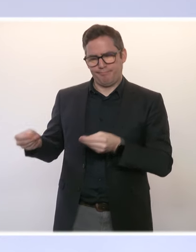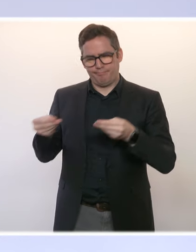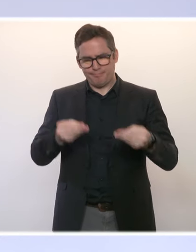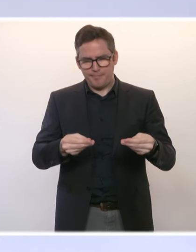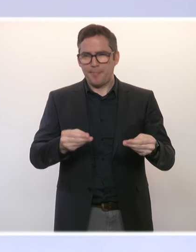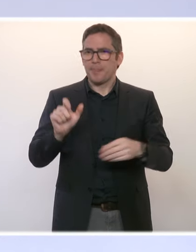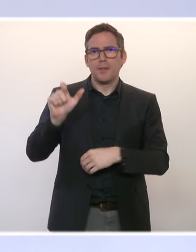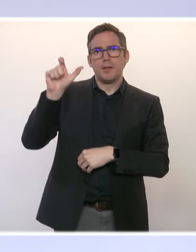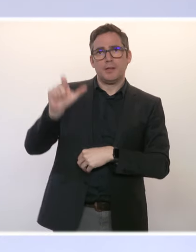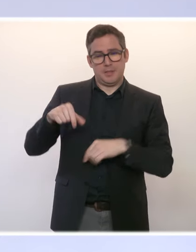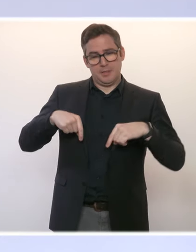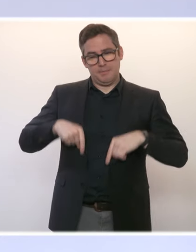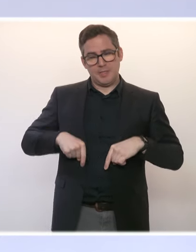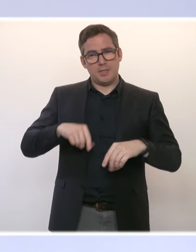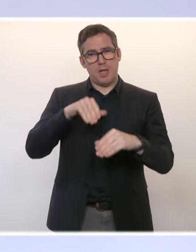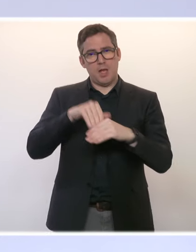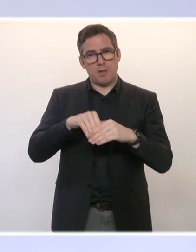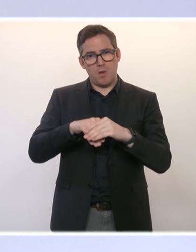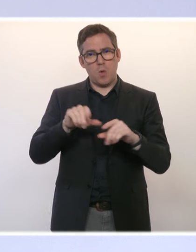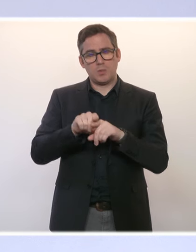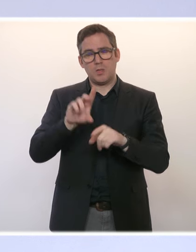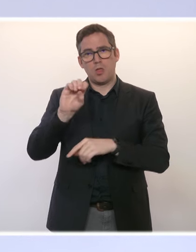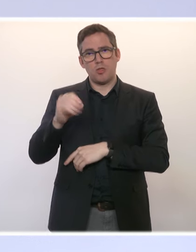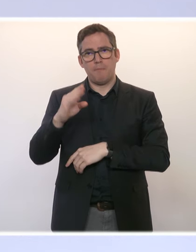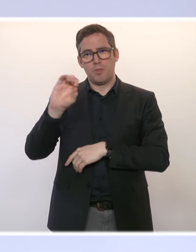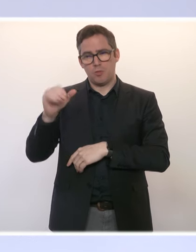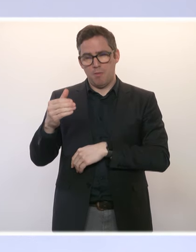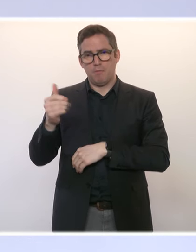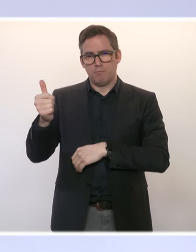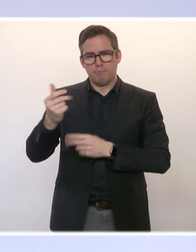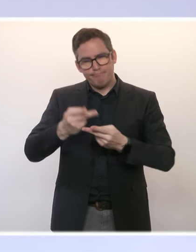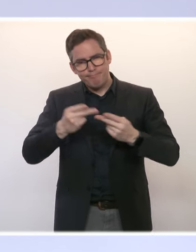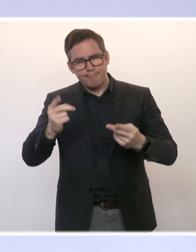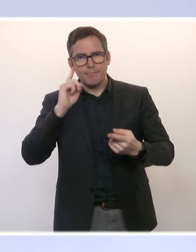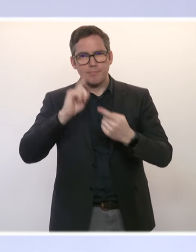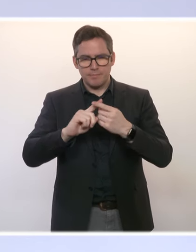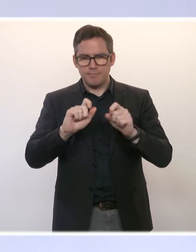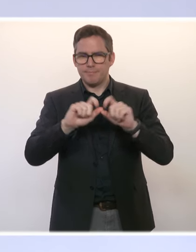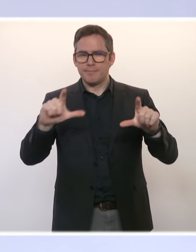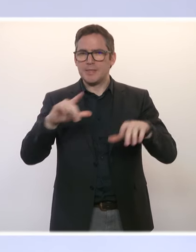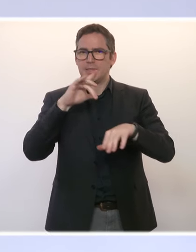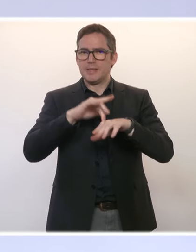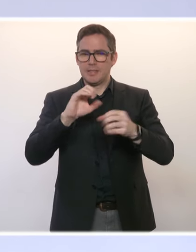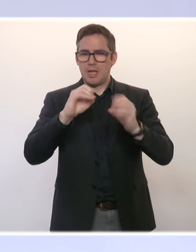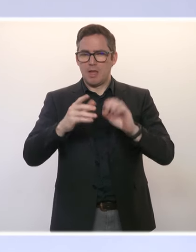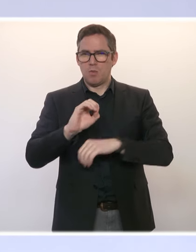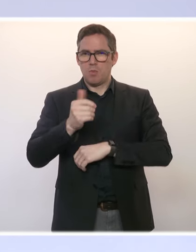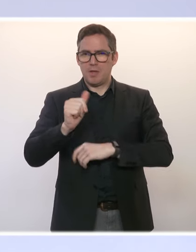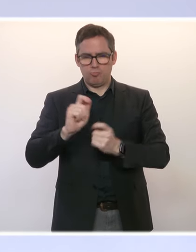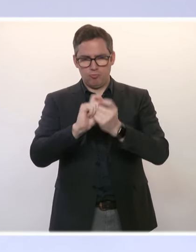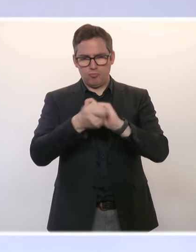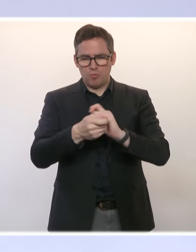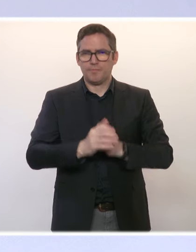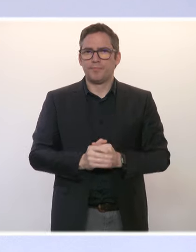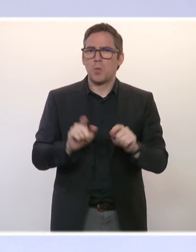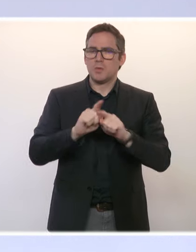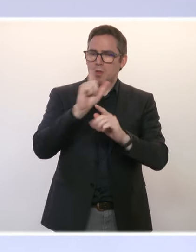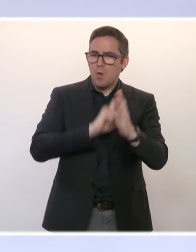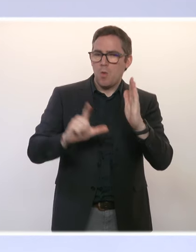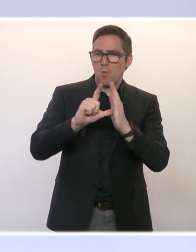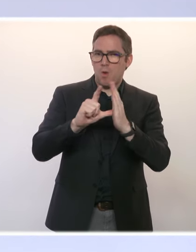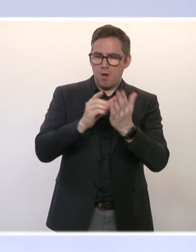ministre de l'Intérieur et des Outre-mer a présenté une communication sur la transformation numérique de son ministère. La loi d'orientation et de